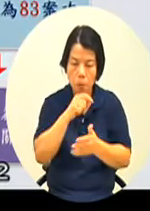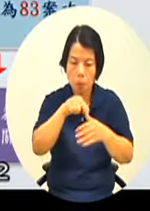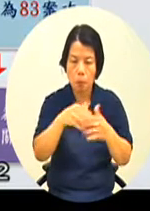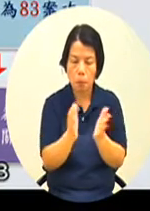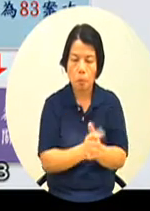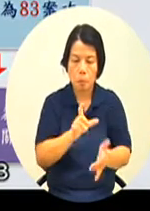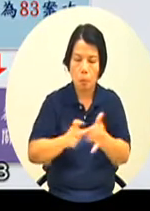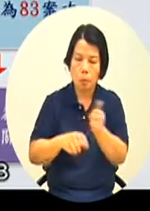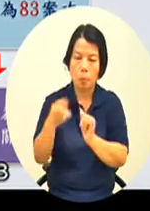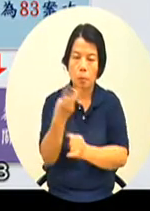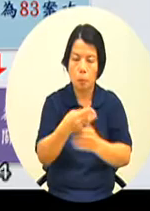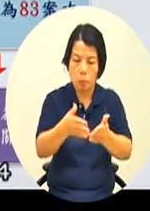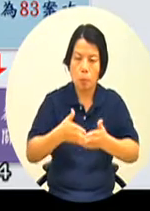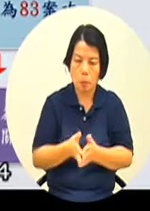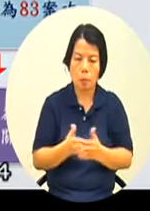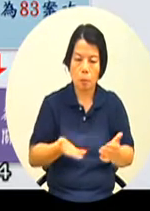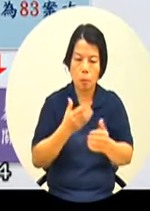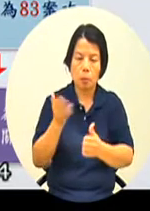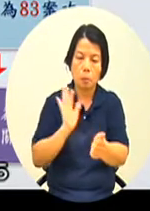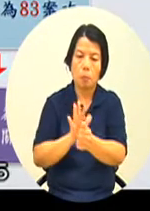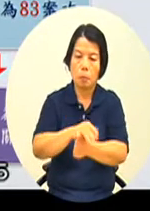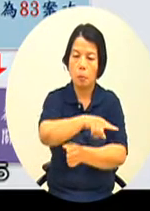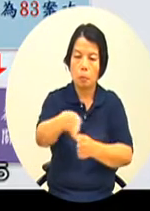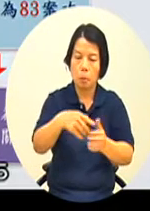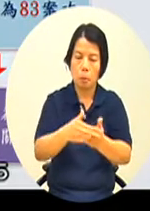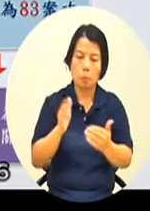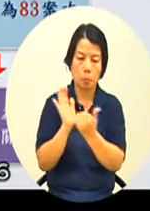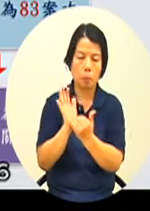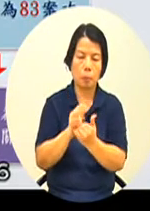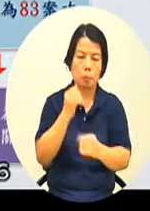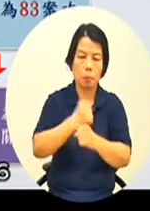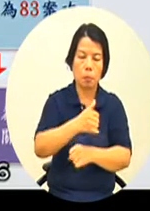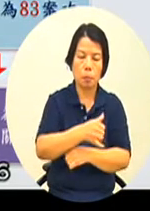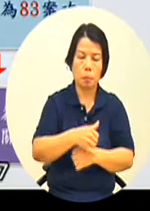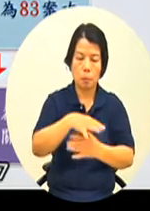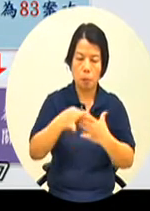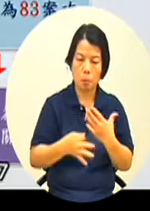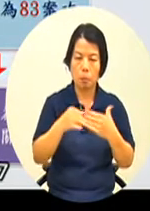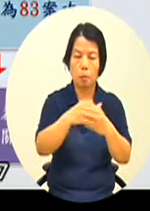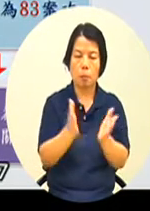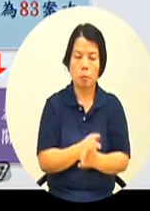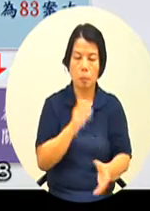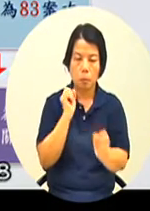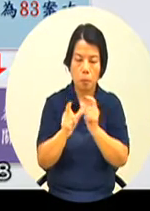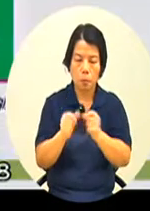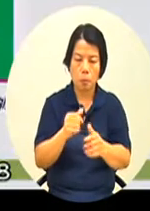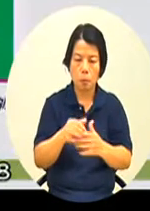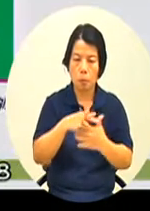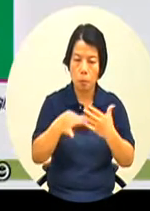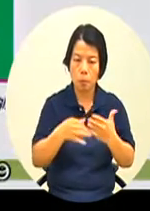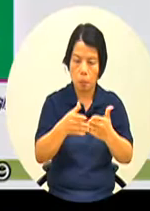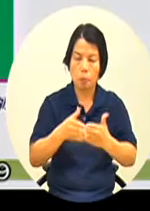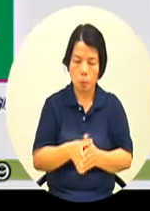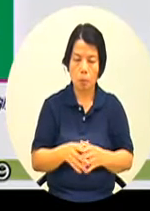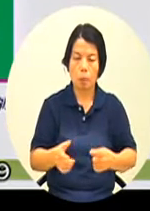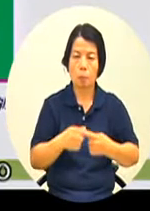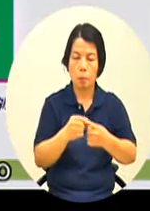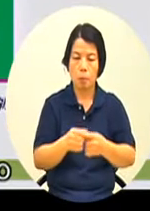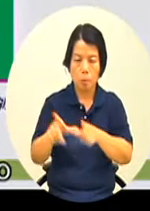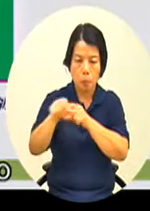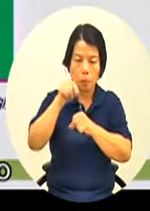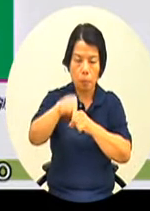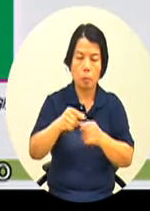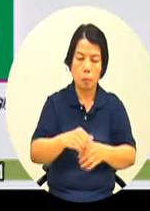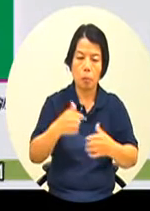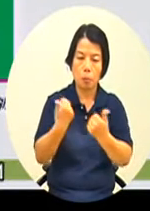次，来捉演相关的防治作为。再者，我们落实采购程序的监办作业，依据我们会